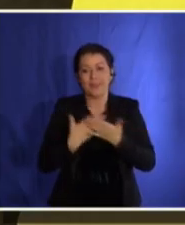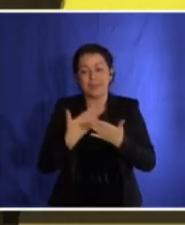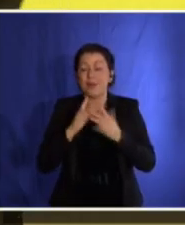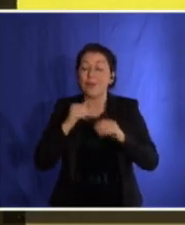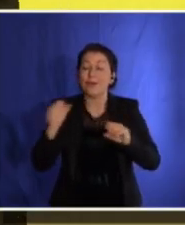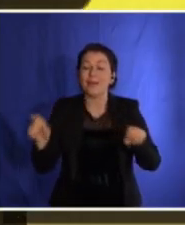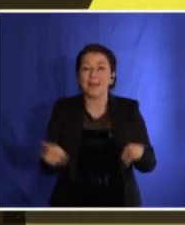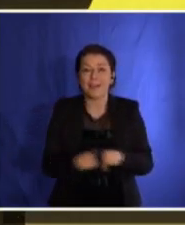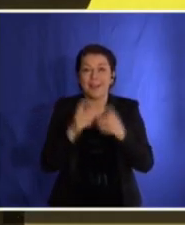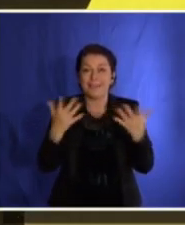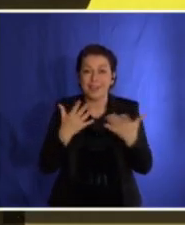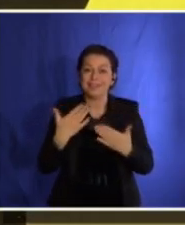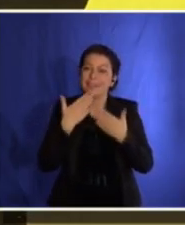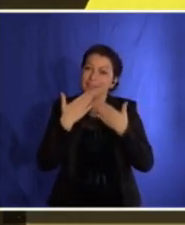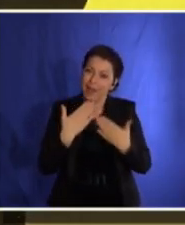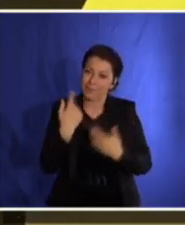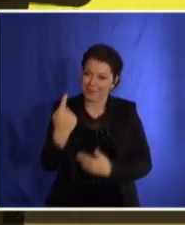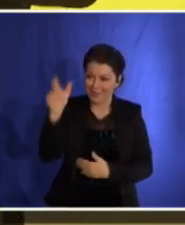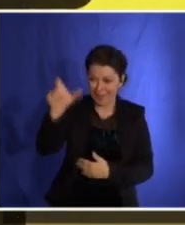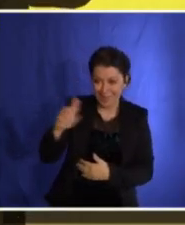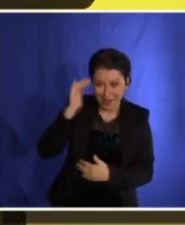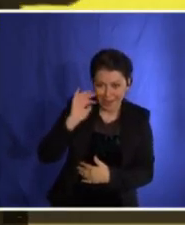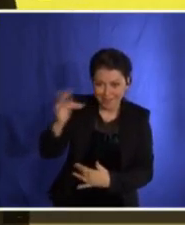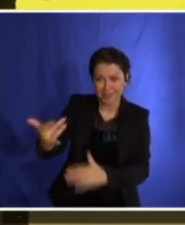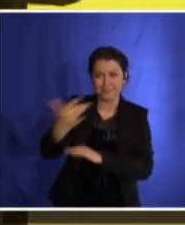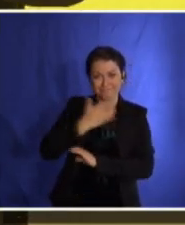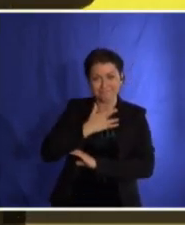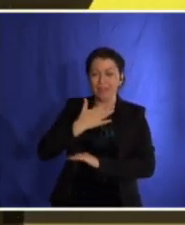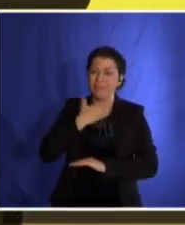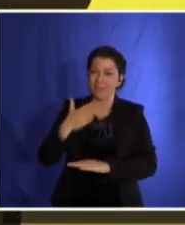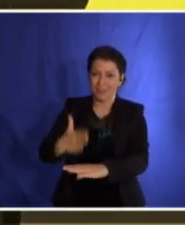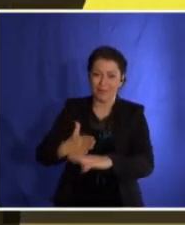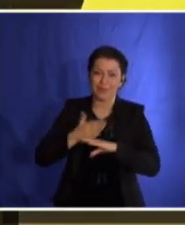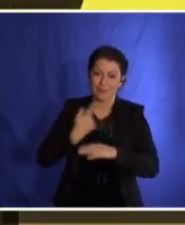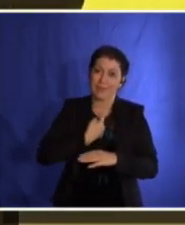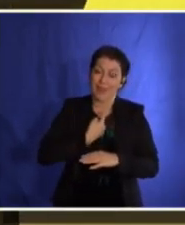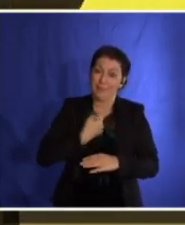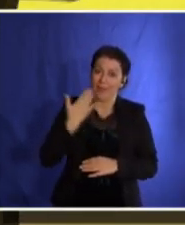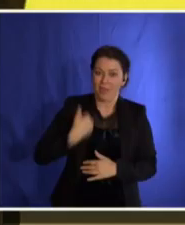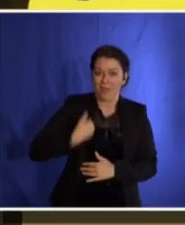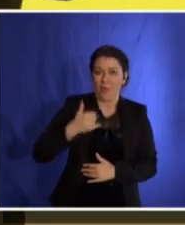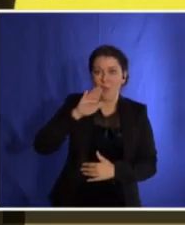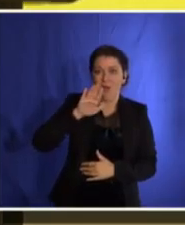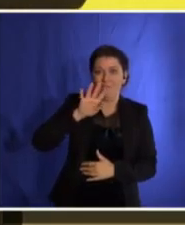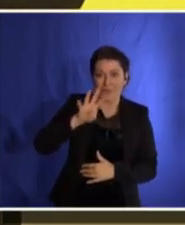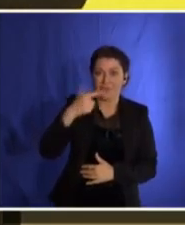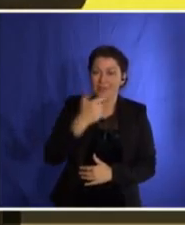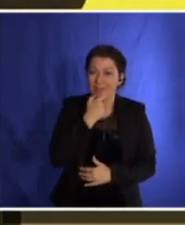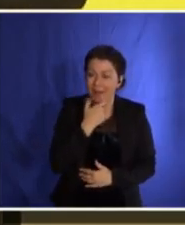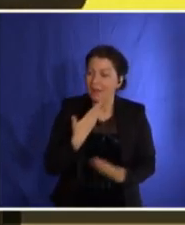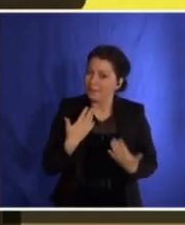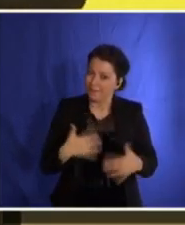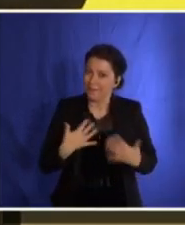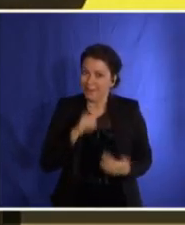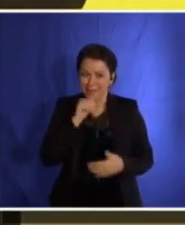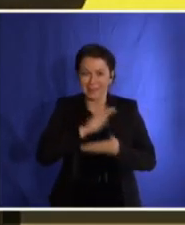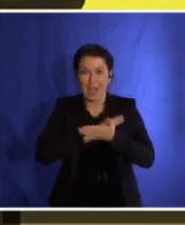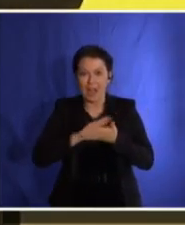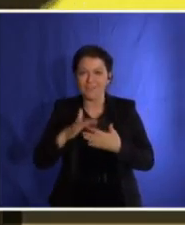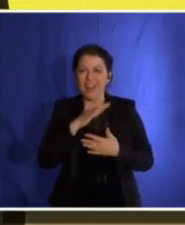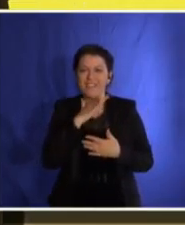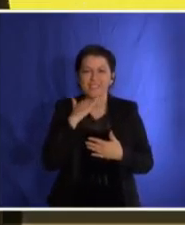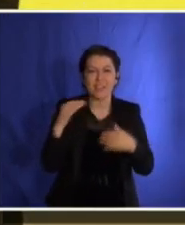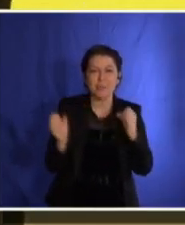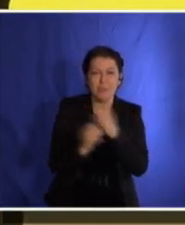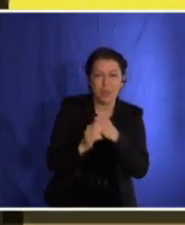dass du, Hanni, mich immer unterstützt hast. Das war für mich damals mit 24 alles andere als einfach, viel medialer Gegenwind und du hast